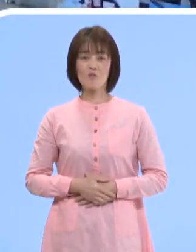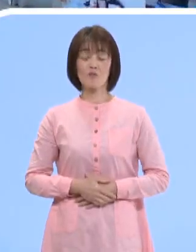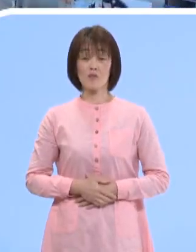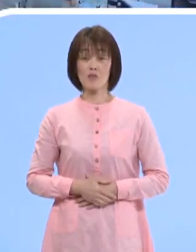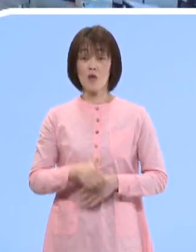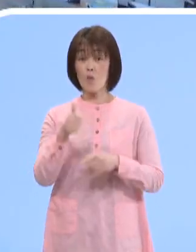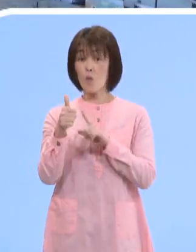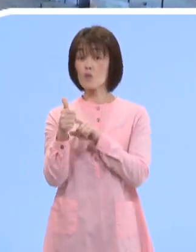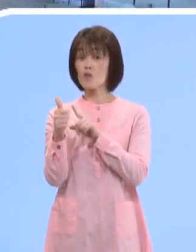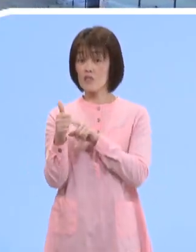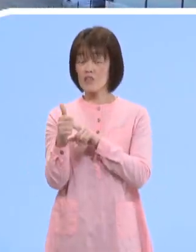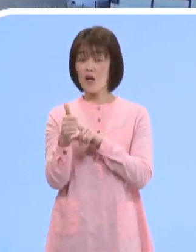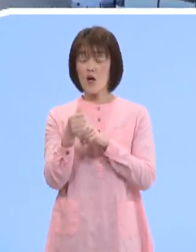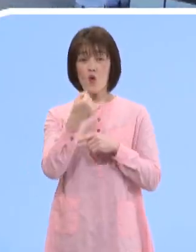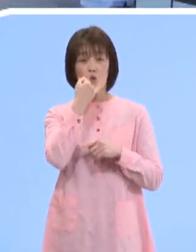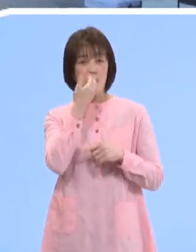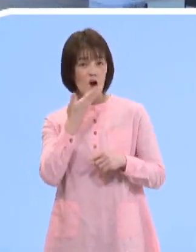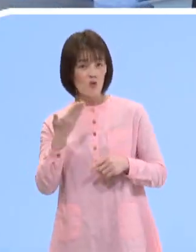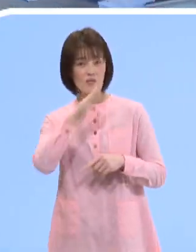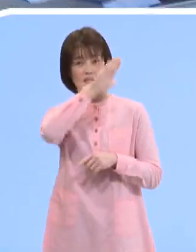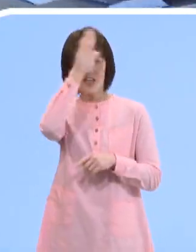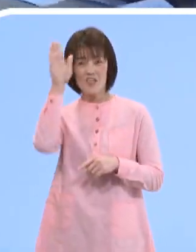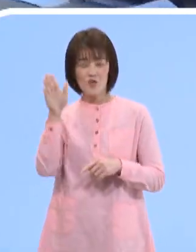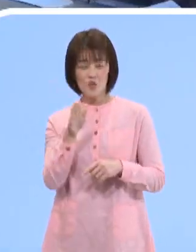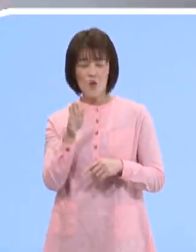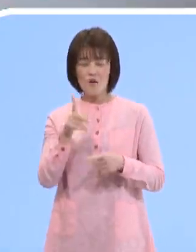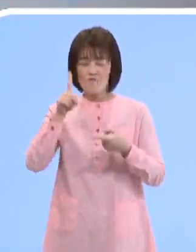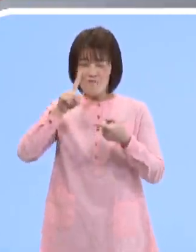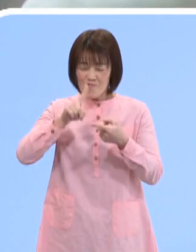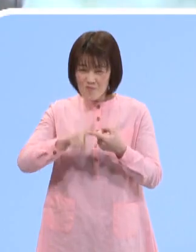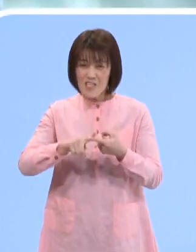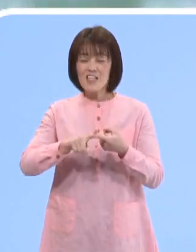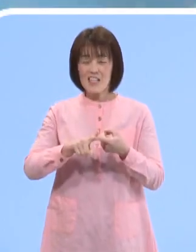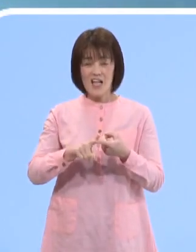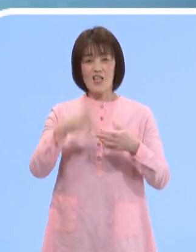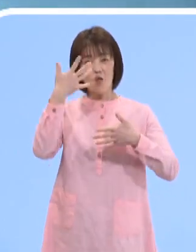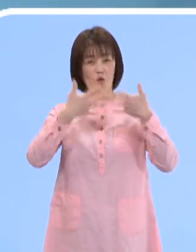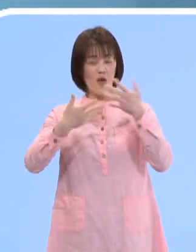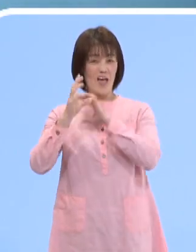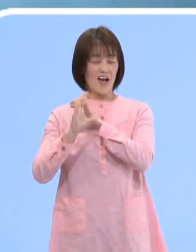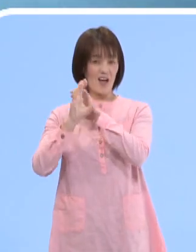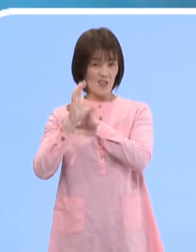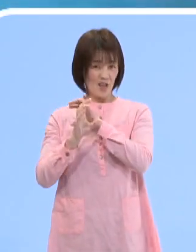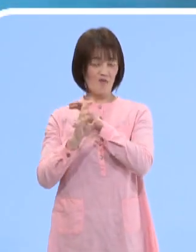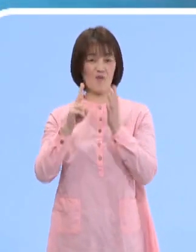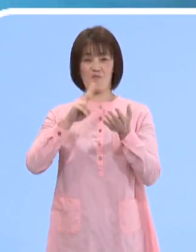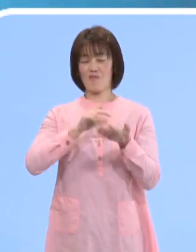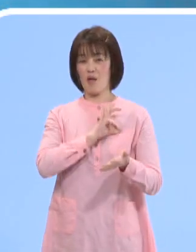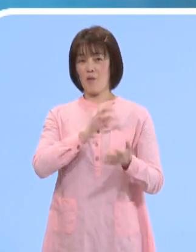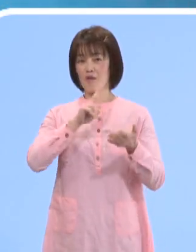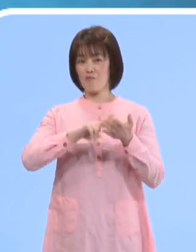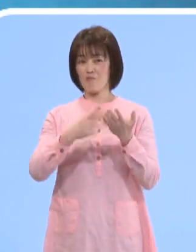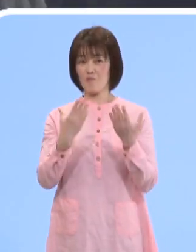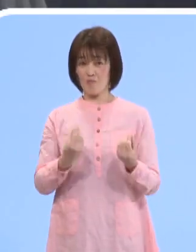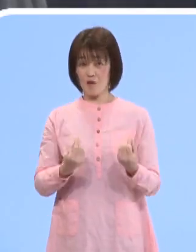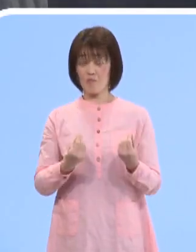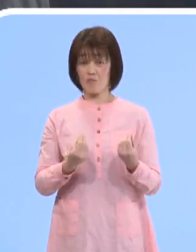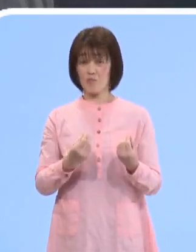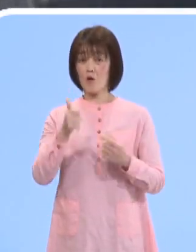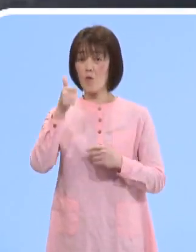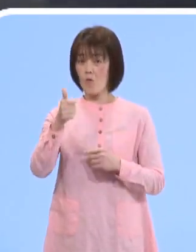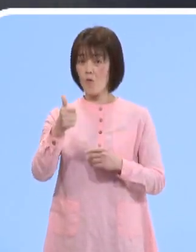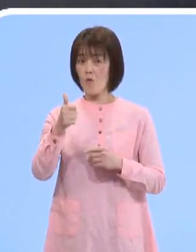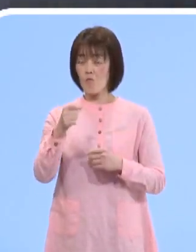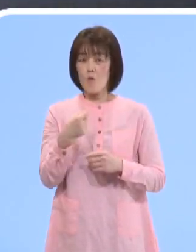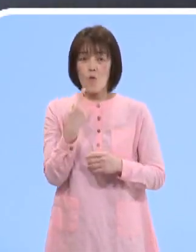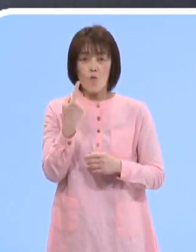そこで大杉さんは海と空をテーマに海空映画祭と名付けました。さらに大杉